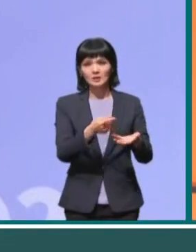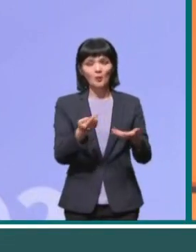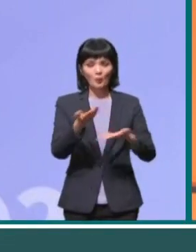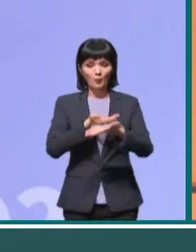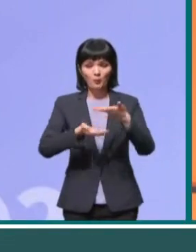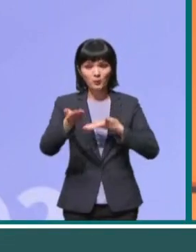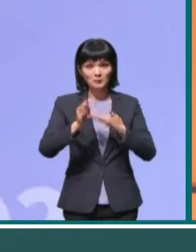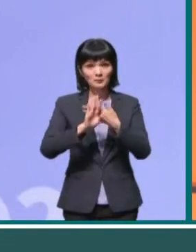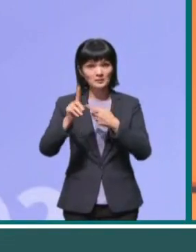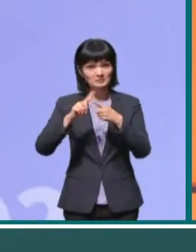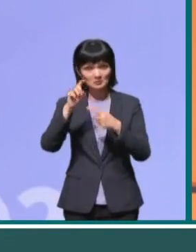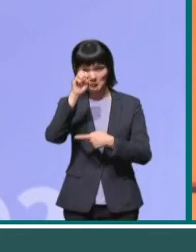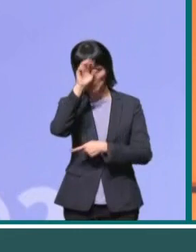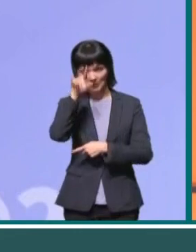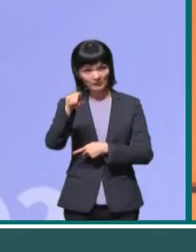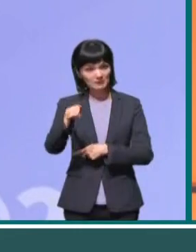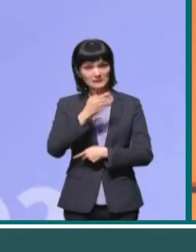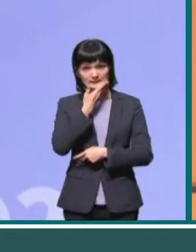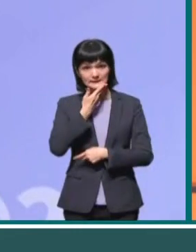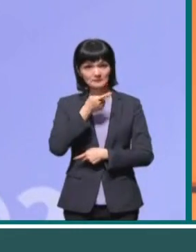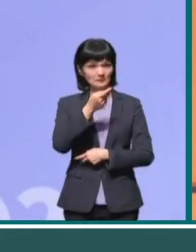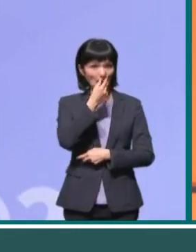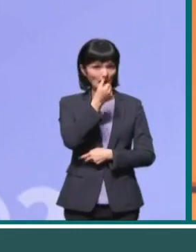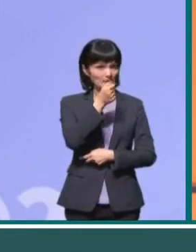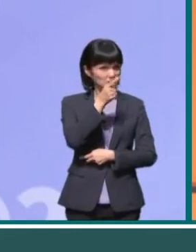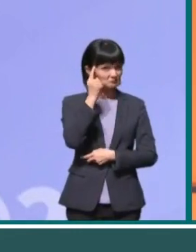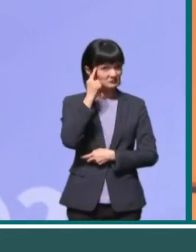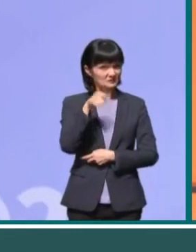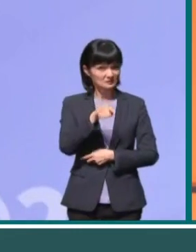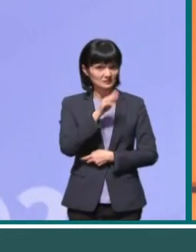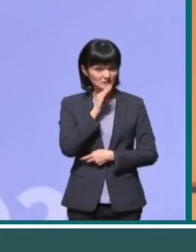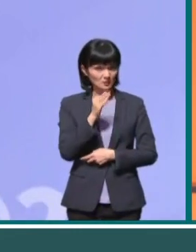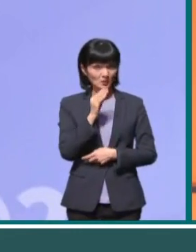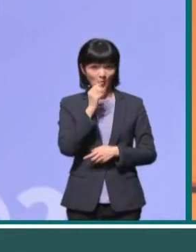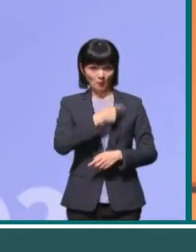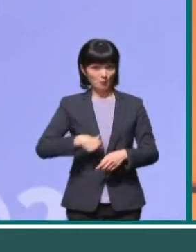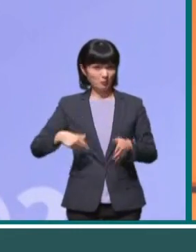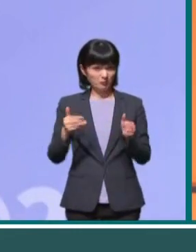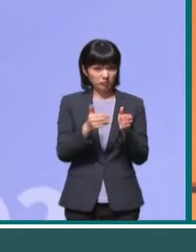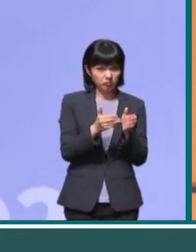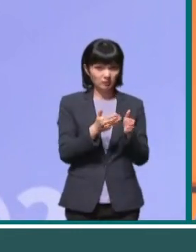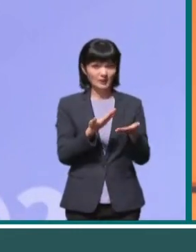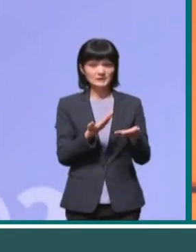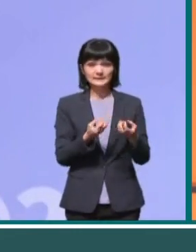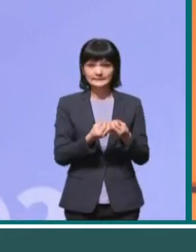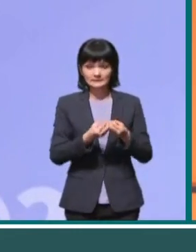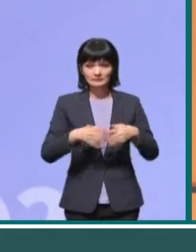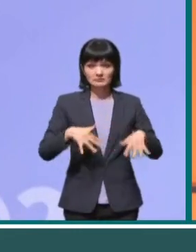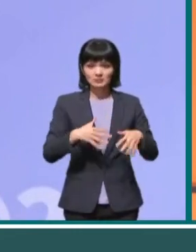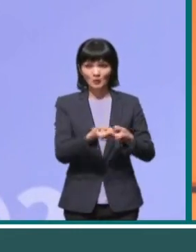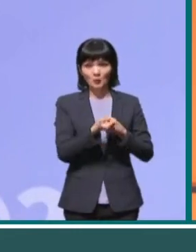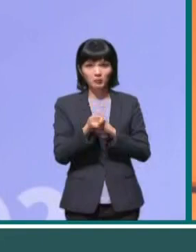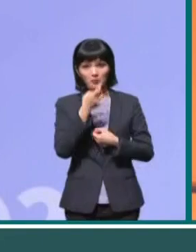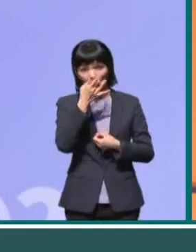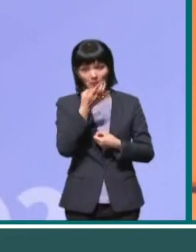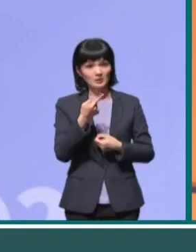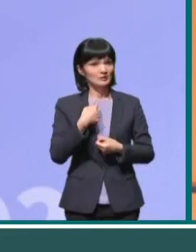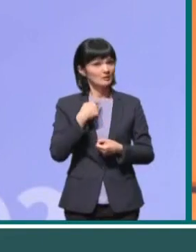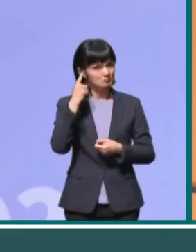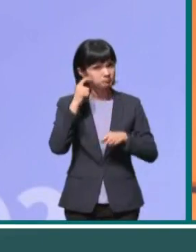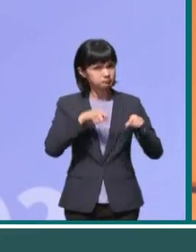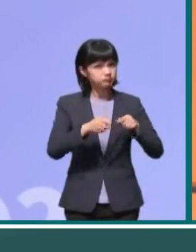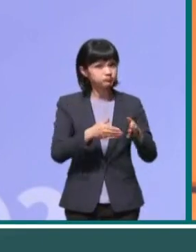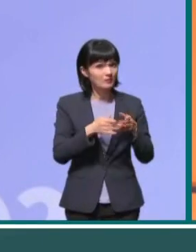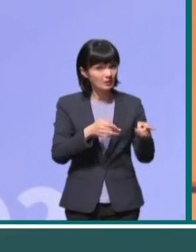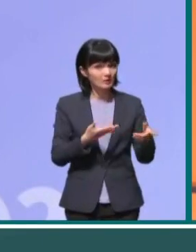这个传闻，是不是在他们内部已经发酵了？导致是说黄珊珊整个气势全无，因为原本很多台北市的青年族群